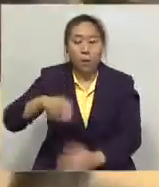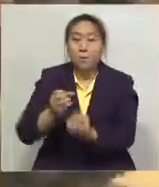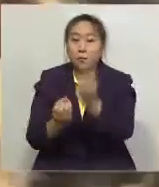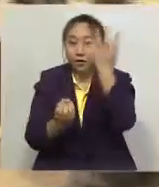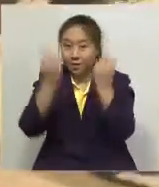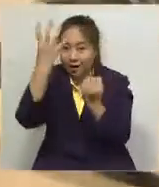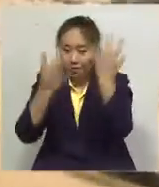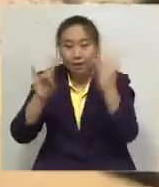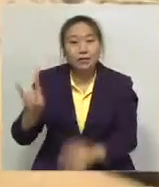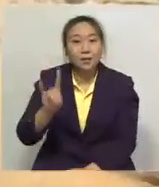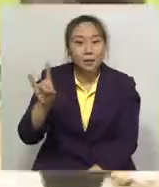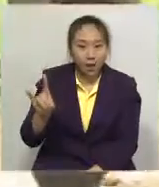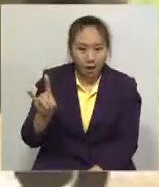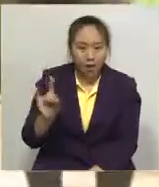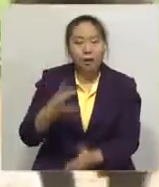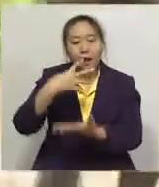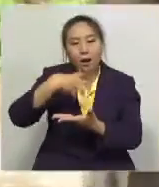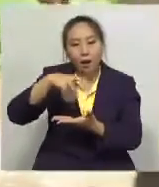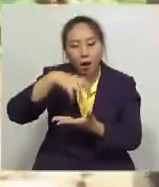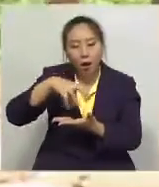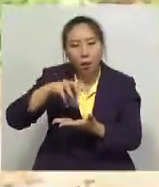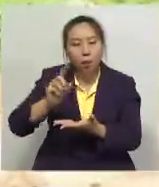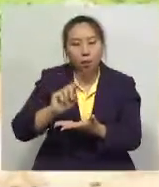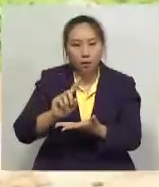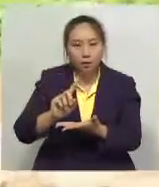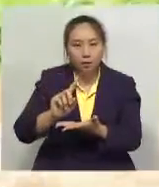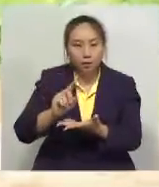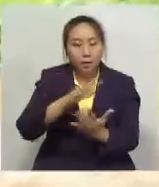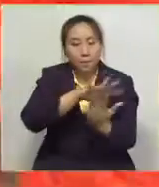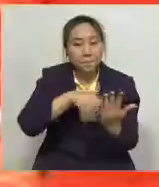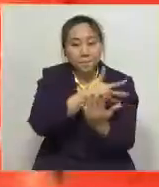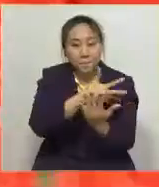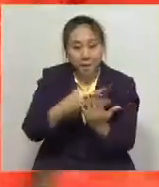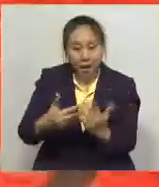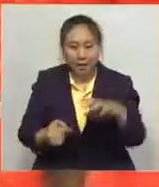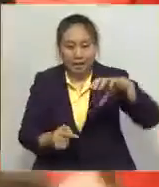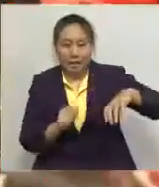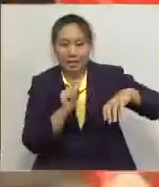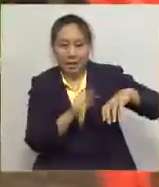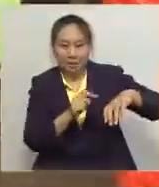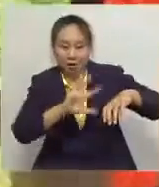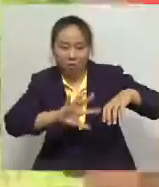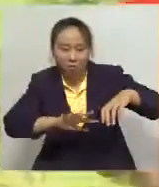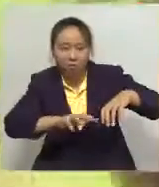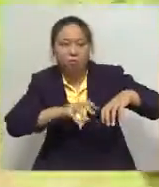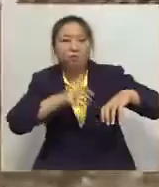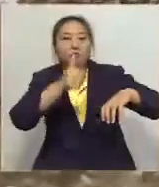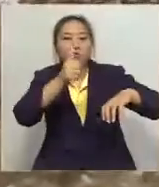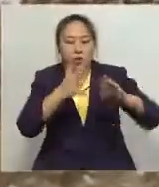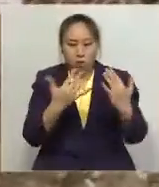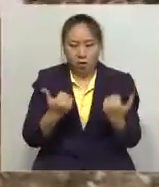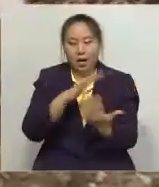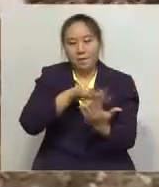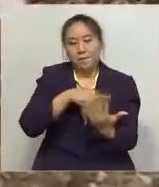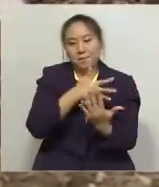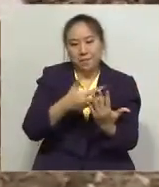านสัตว์ป่าและพันธุ์พืชนะครับก็ได้ระบุถึงแผนฟื้นฟูตัวของถ้ำหลวงนะครับว่าขณะนี้ได้เตรียมแ